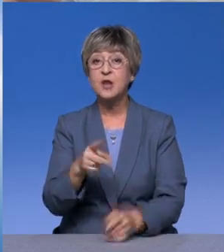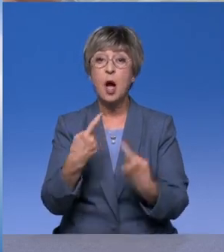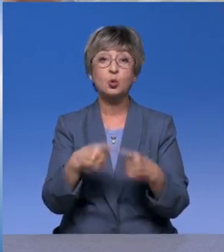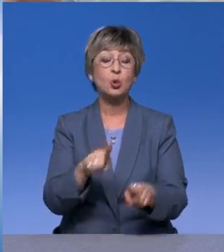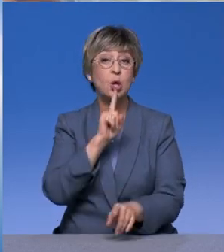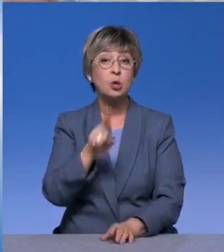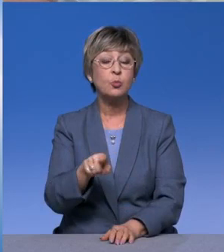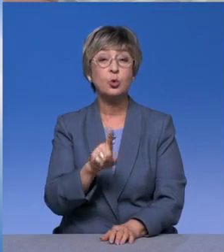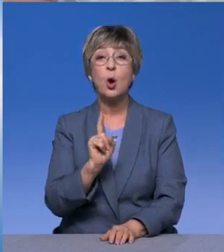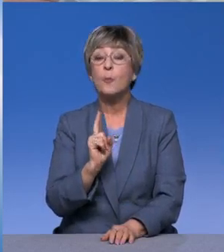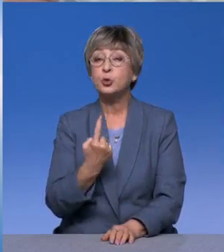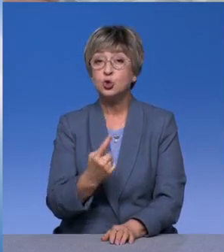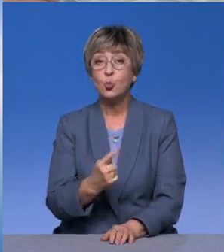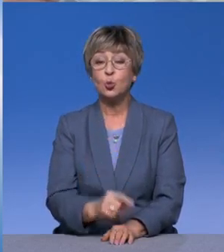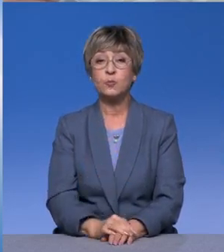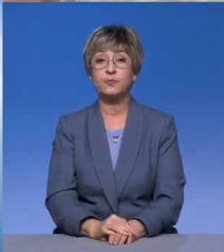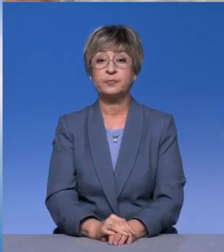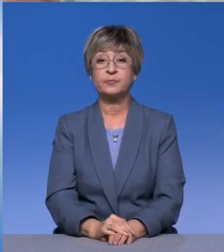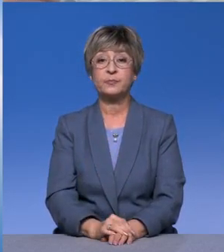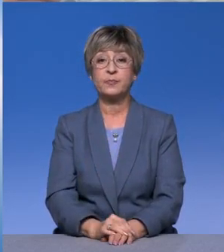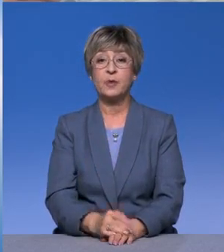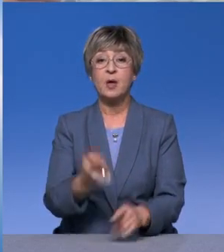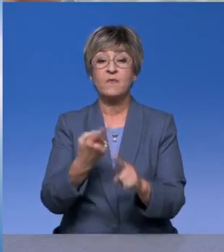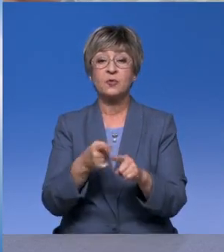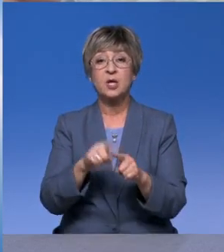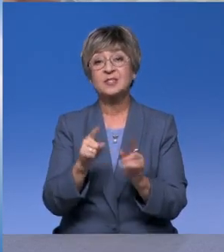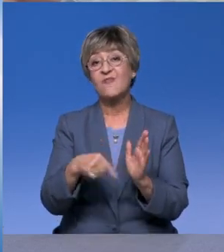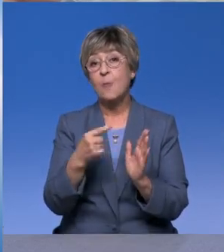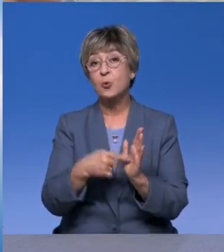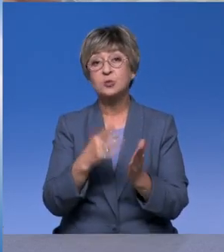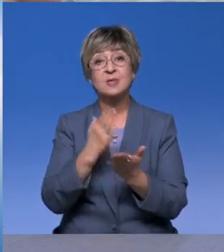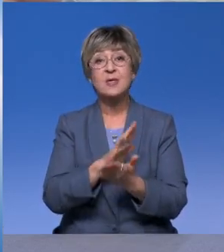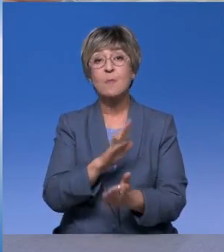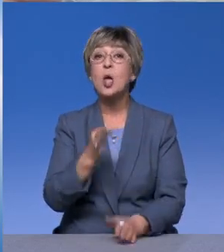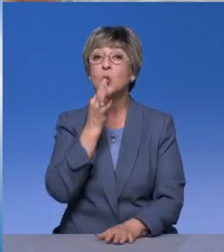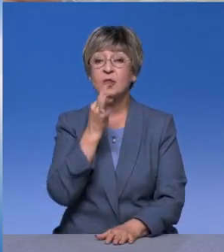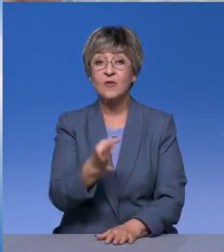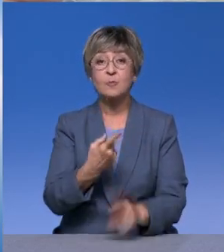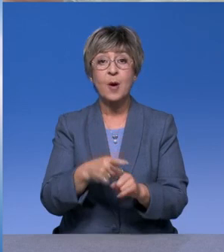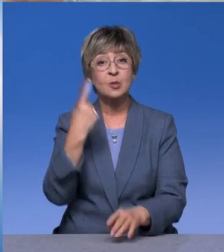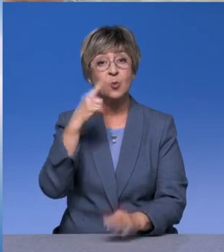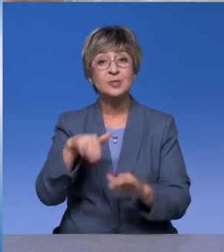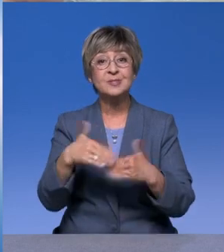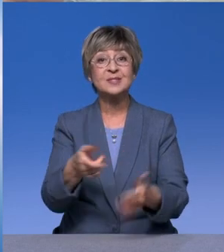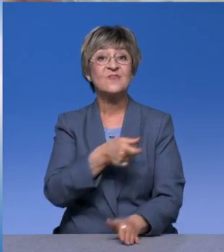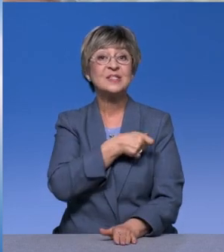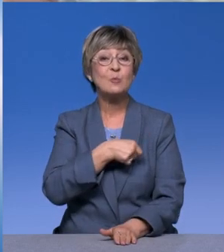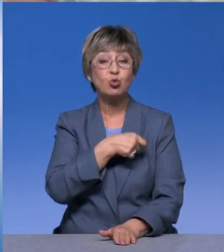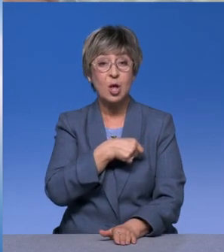Почему? И вот эти вопросы, они не имеют ответа, поэтому инициатива депутатов, она,